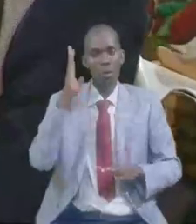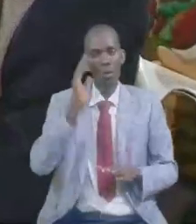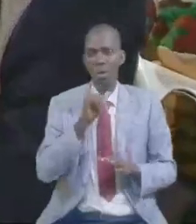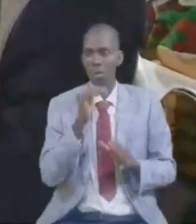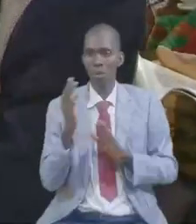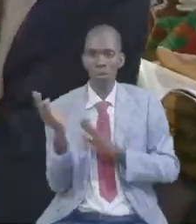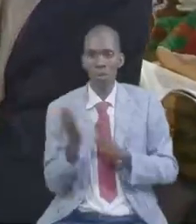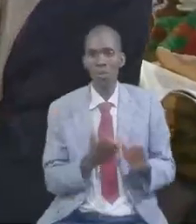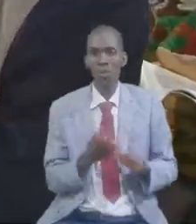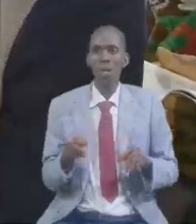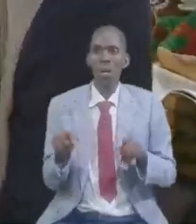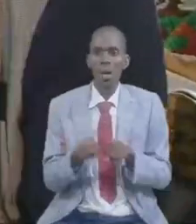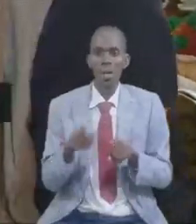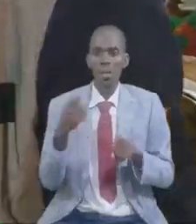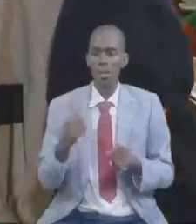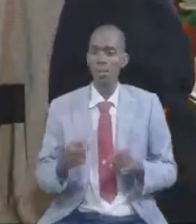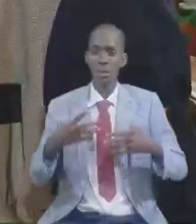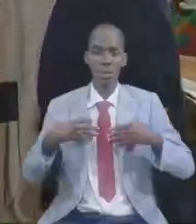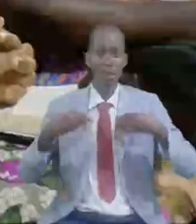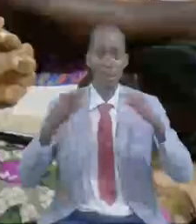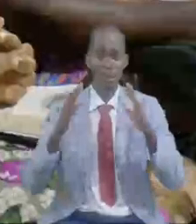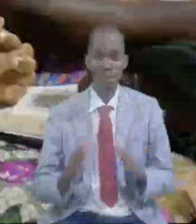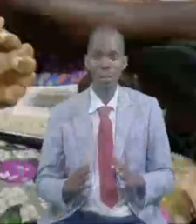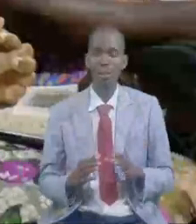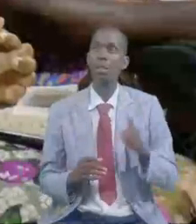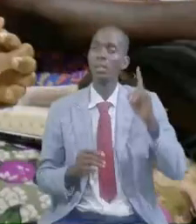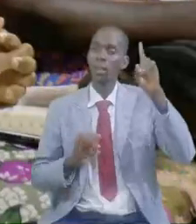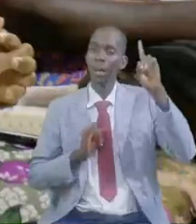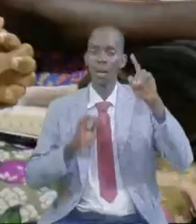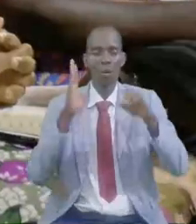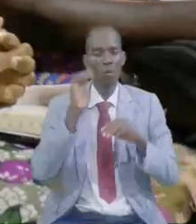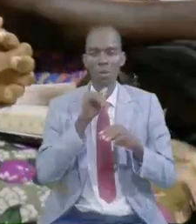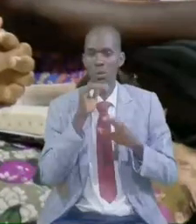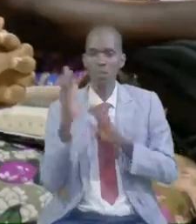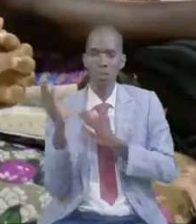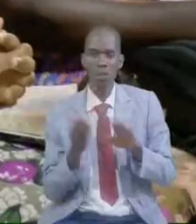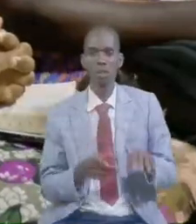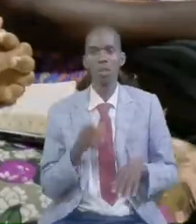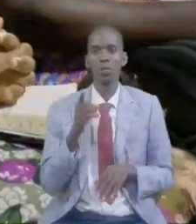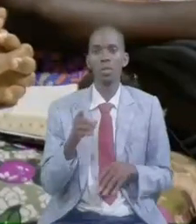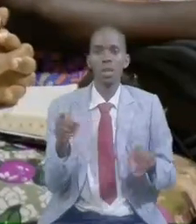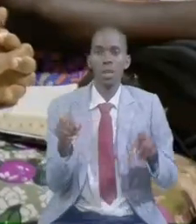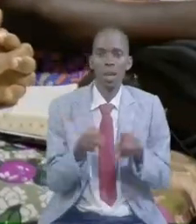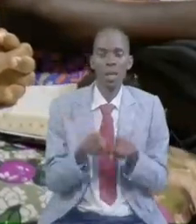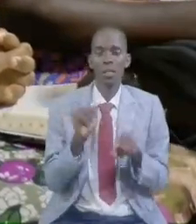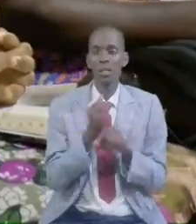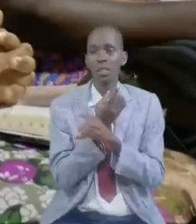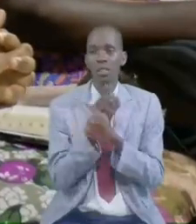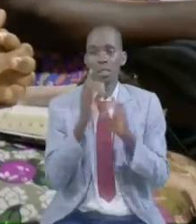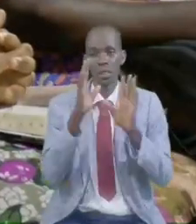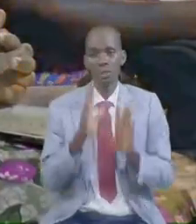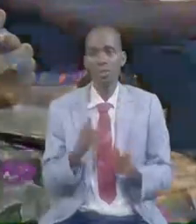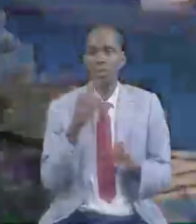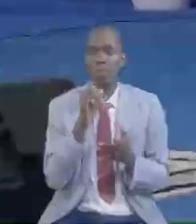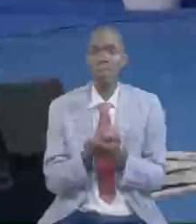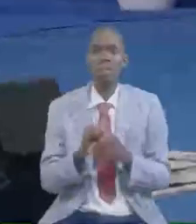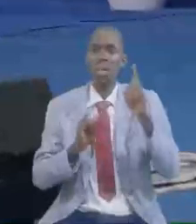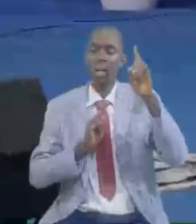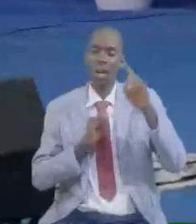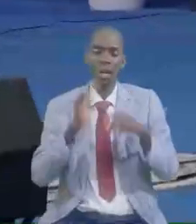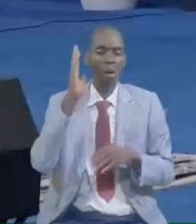guérisseur, je ne te laisserai point et ma guérison ne te quittera pas. En tant que libérateur, il dit, je ne